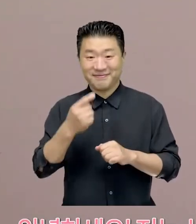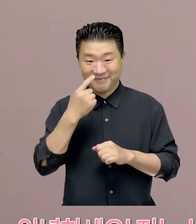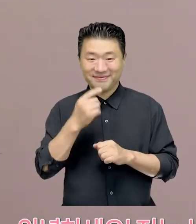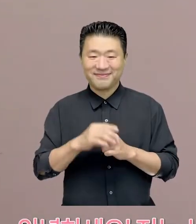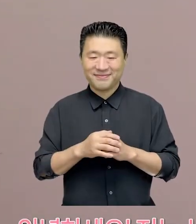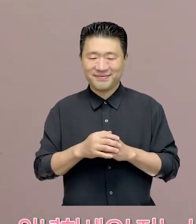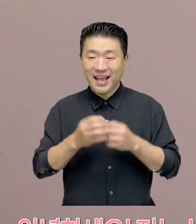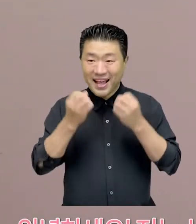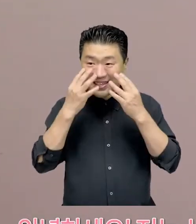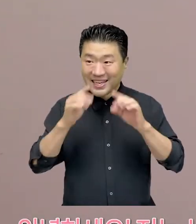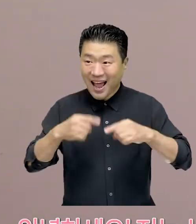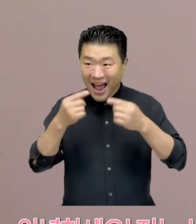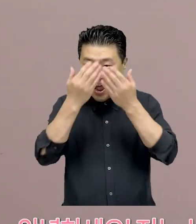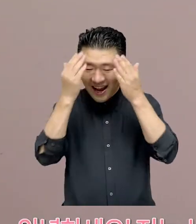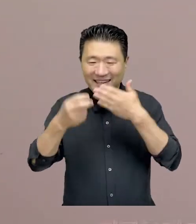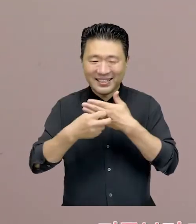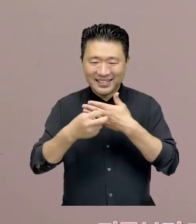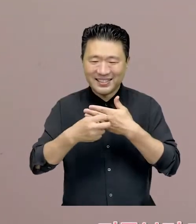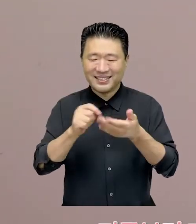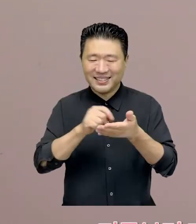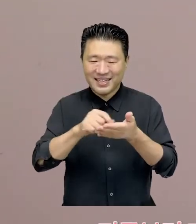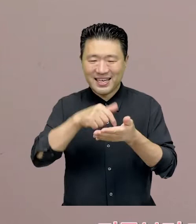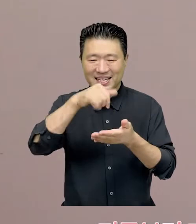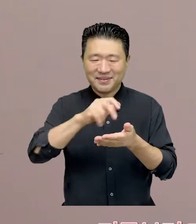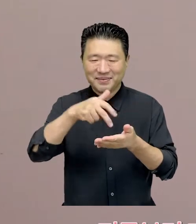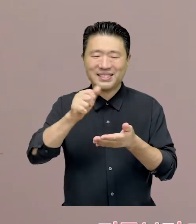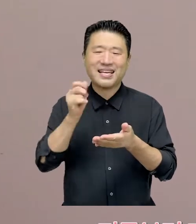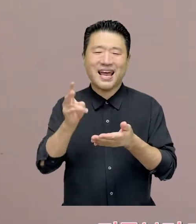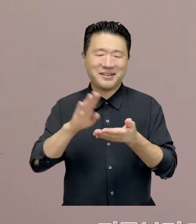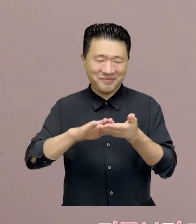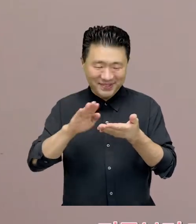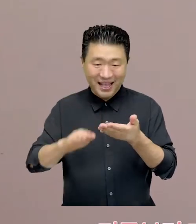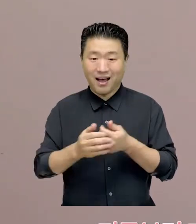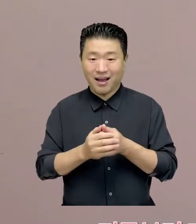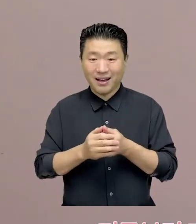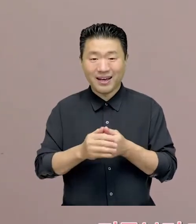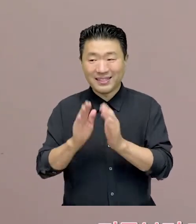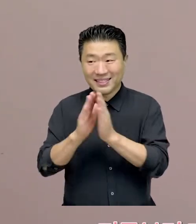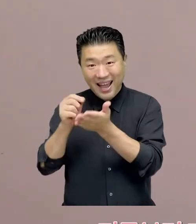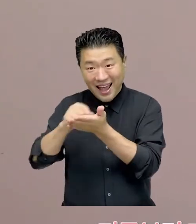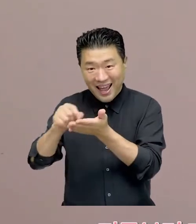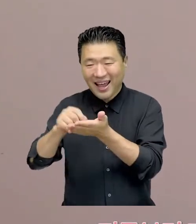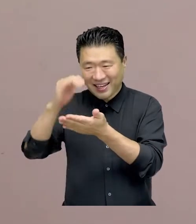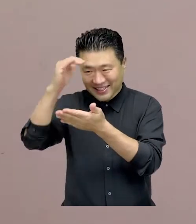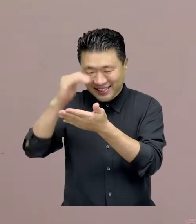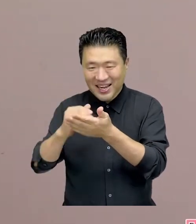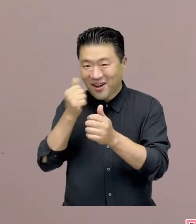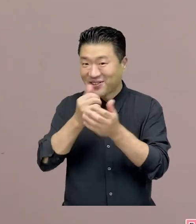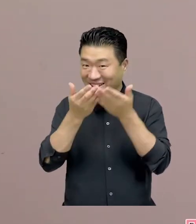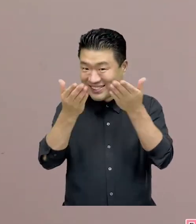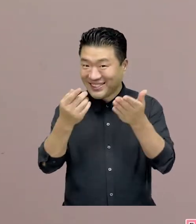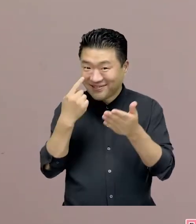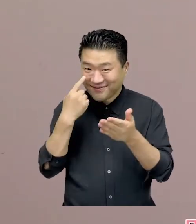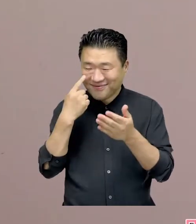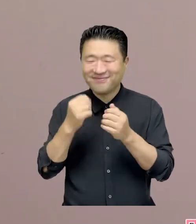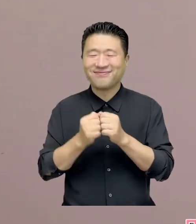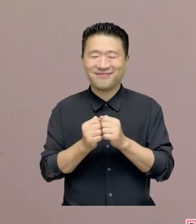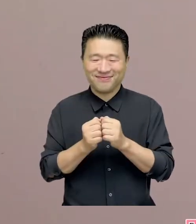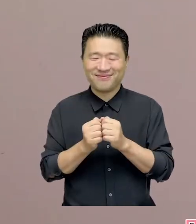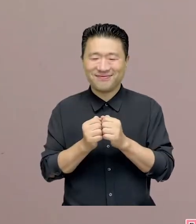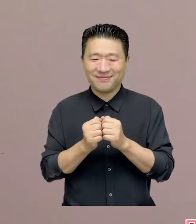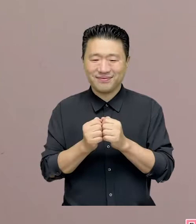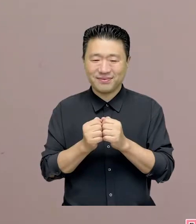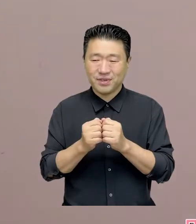안녕하세요. 저는 신규 간호사 24시 오답노트의 저자 김지혜입니다. 지금부터 제가 쓴 책의 구성을 소개해